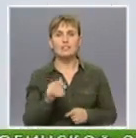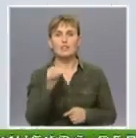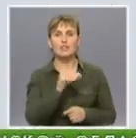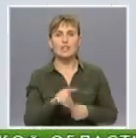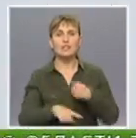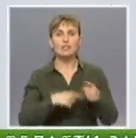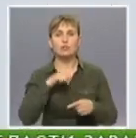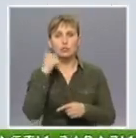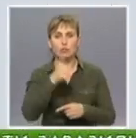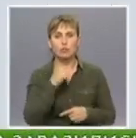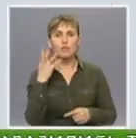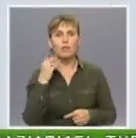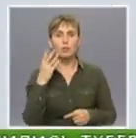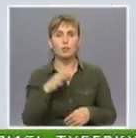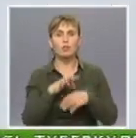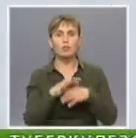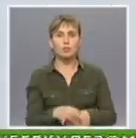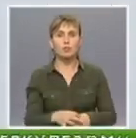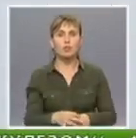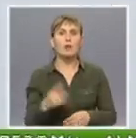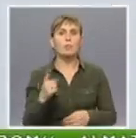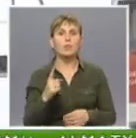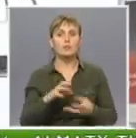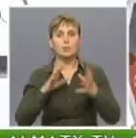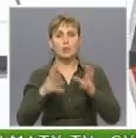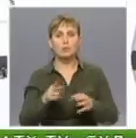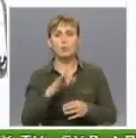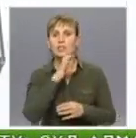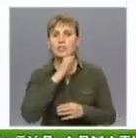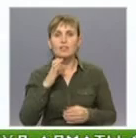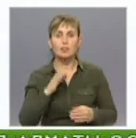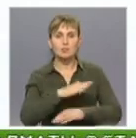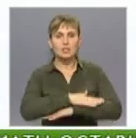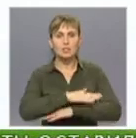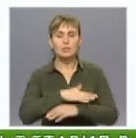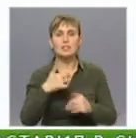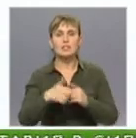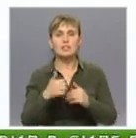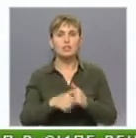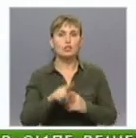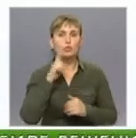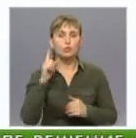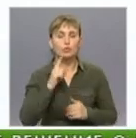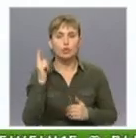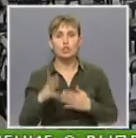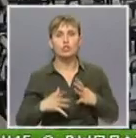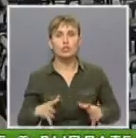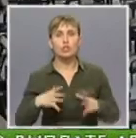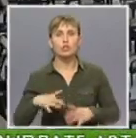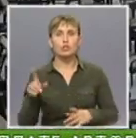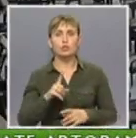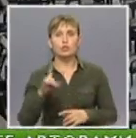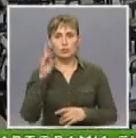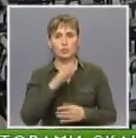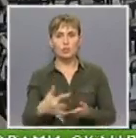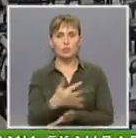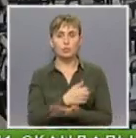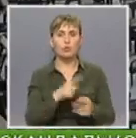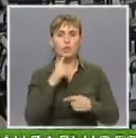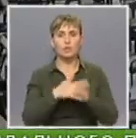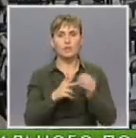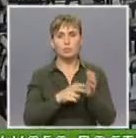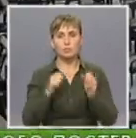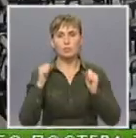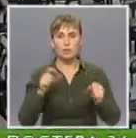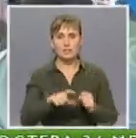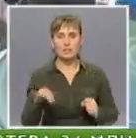феврале следующего года в Алматы пройдет первенство планеты по северным дисциплинам среди юниоров. Ожидается, что чемпионат соберет около 800